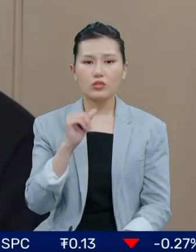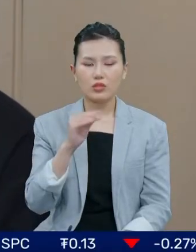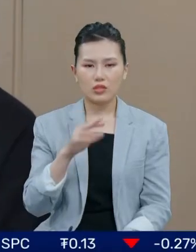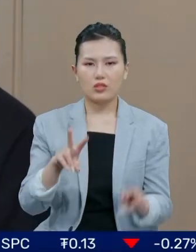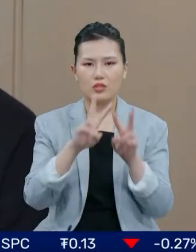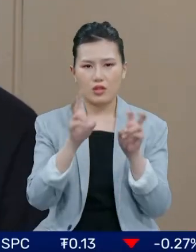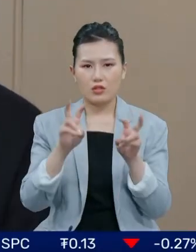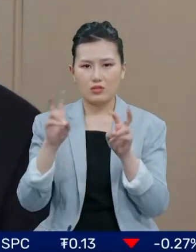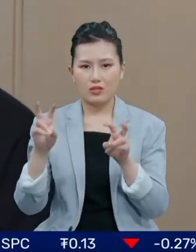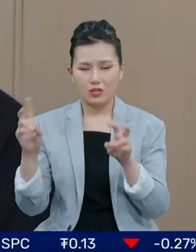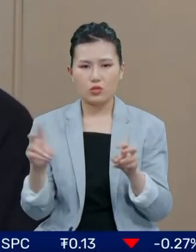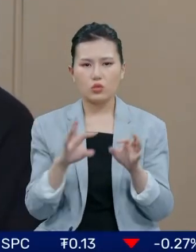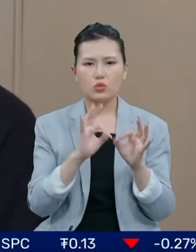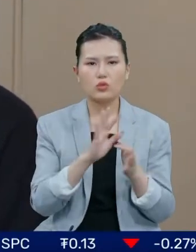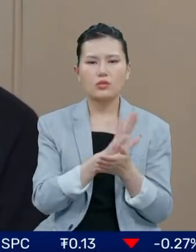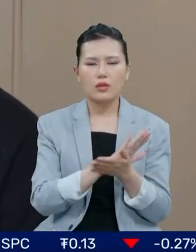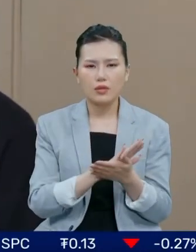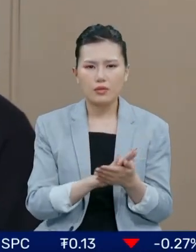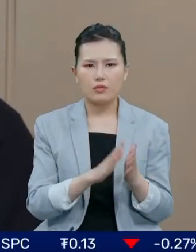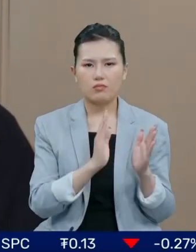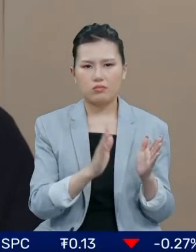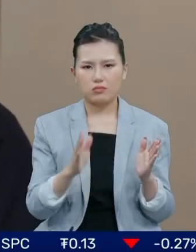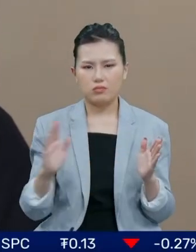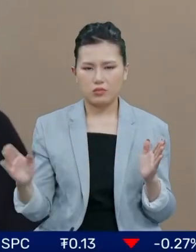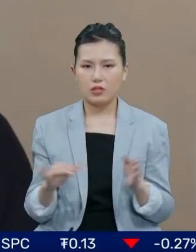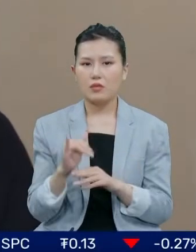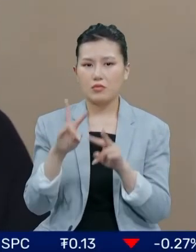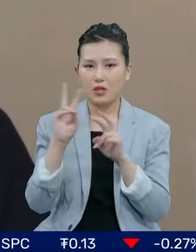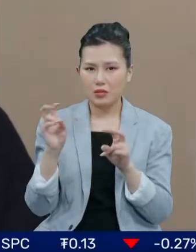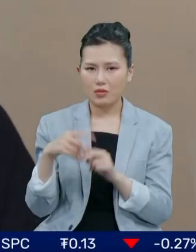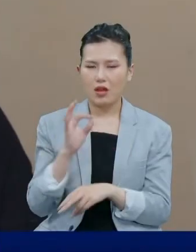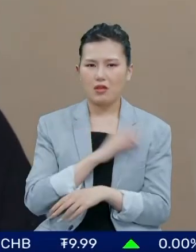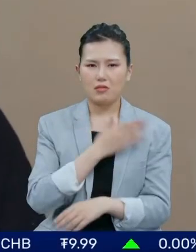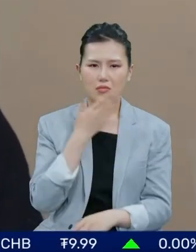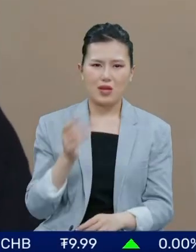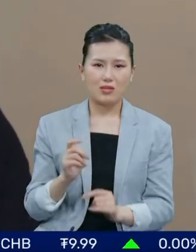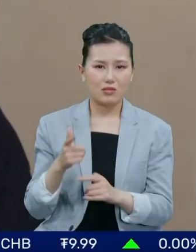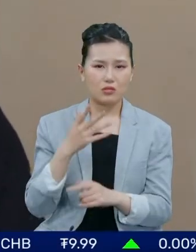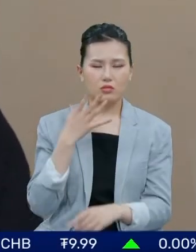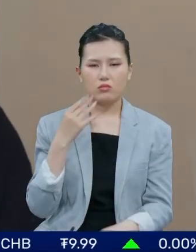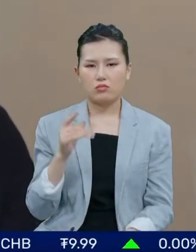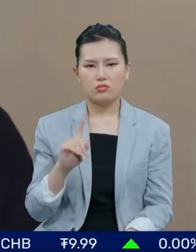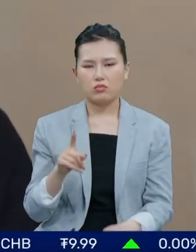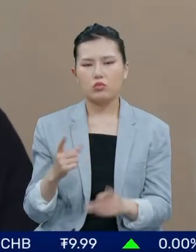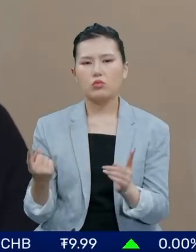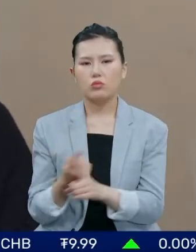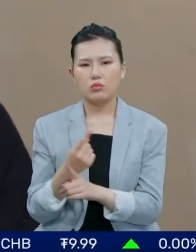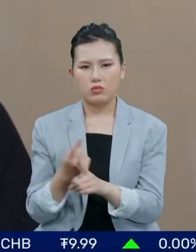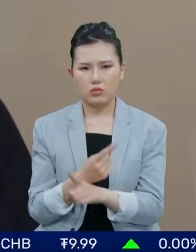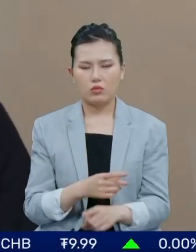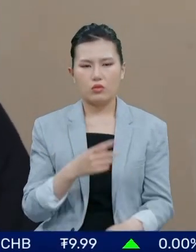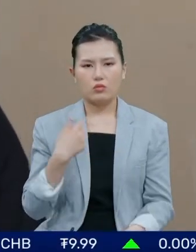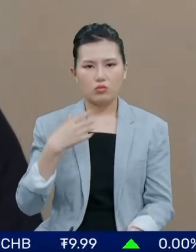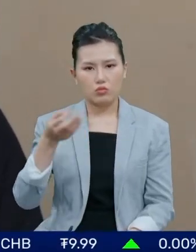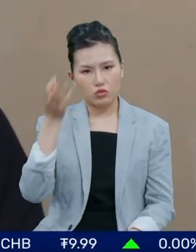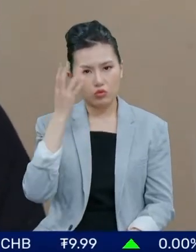байгаа шүү дээ тий. Тэгэхээр ямар нэгэн сэтгэвч за энэ хэрэггүй дээ гэж орхих бол буруу. Тэгэхээр мэдгүй юм гарч ирлээ гэж бодоход